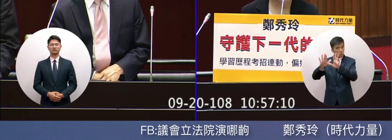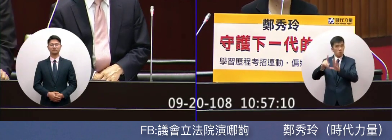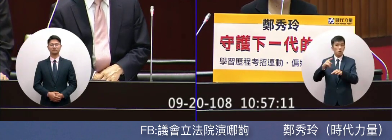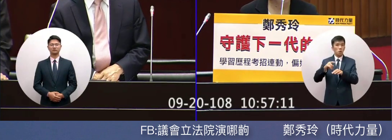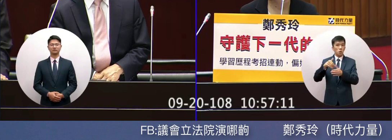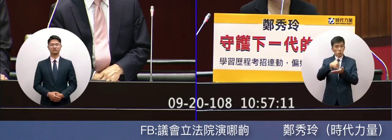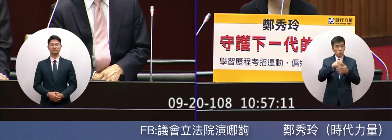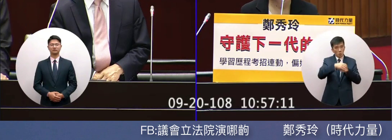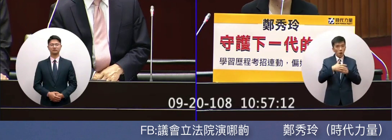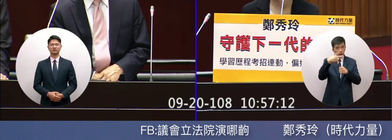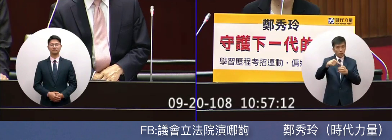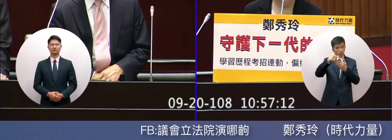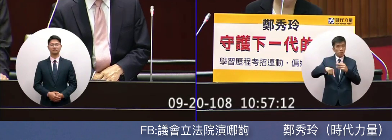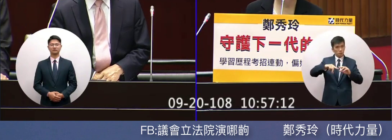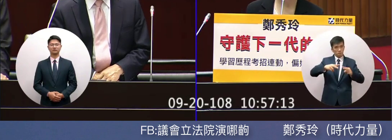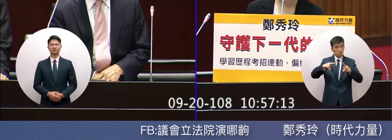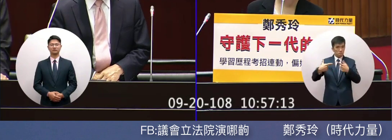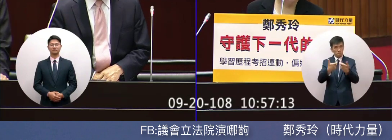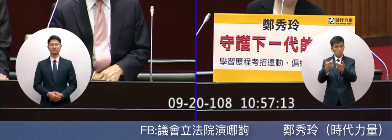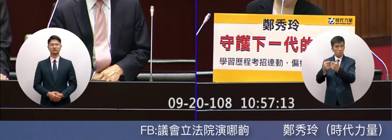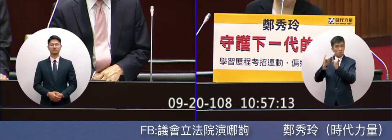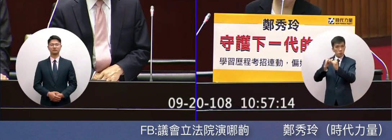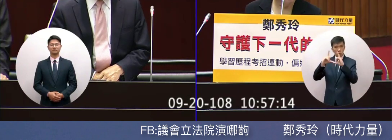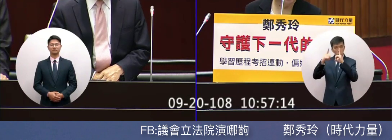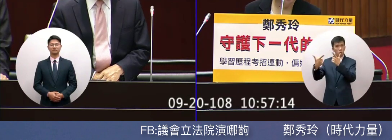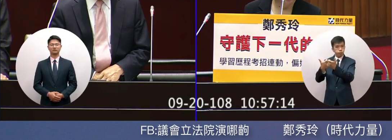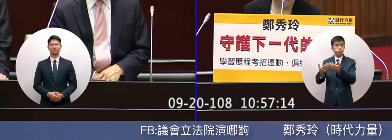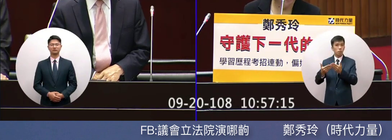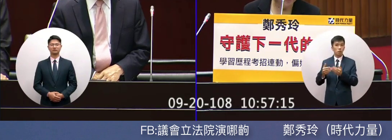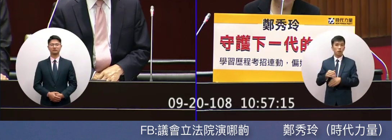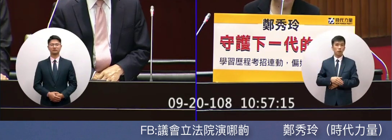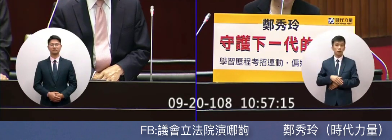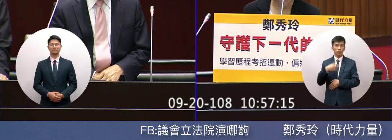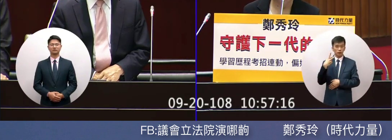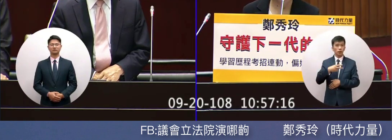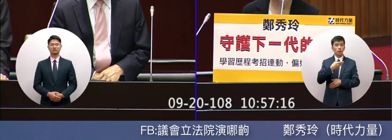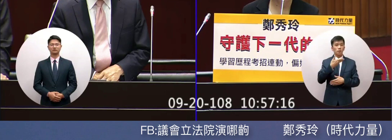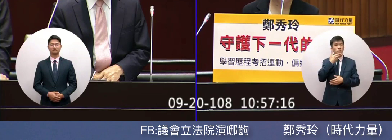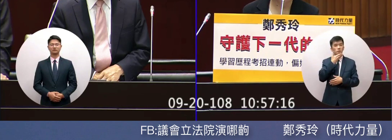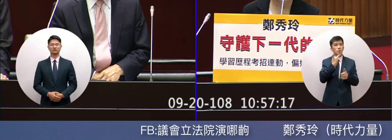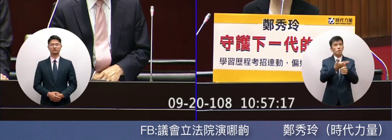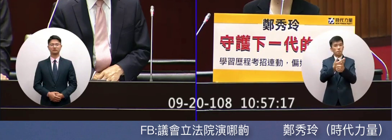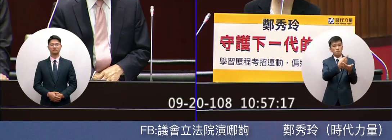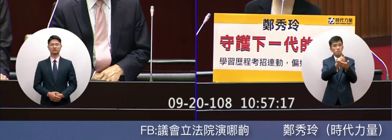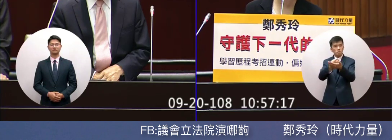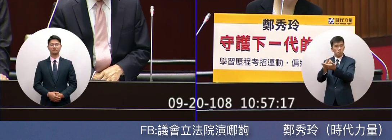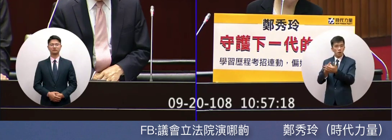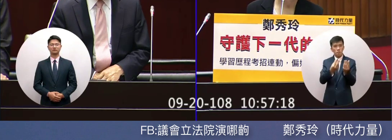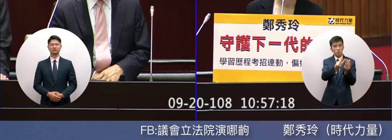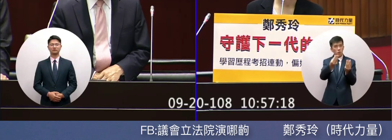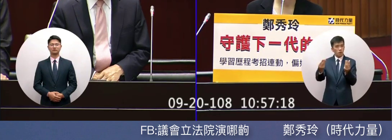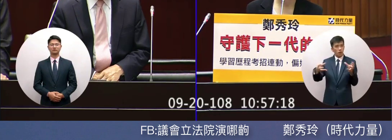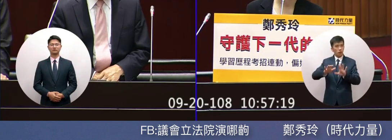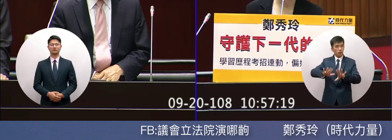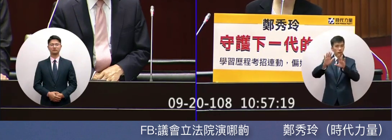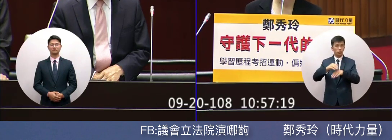适度调整政策，有效回应民意，普惠更多的群体，然后追求区域经济均衡发展。我